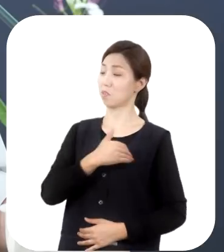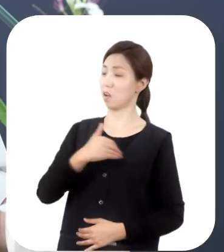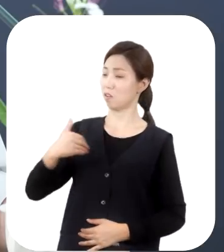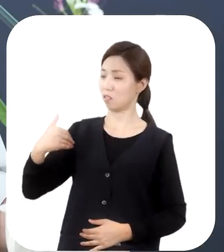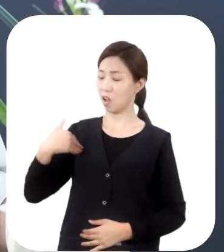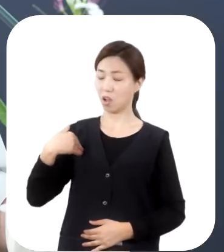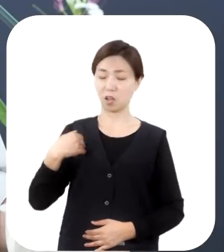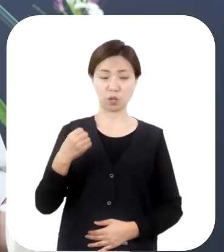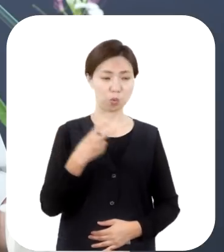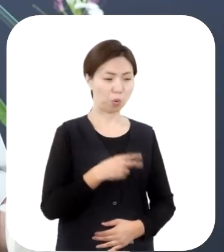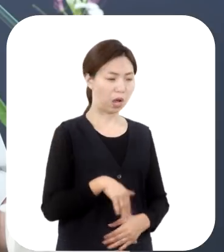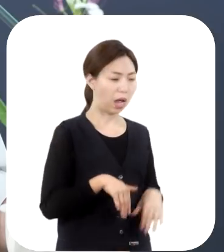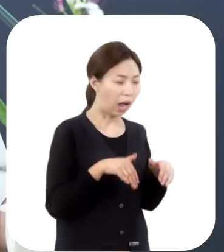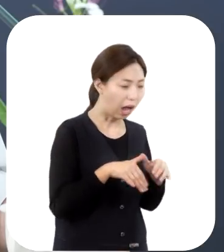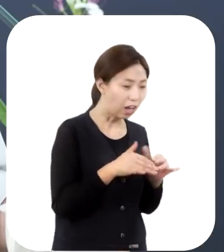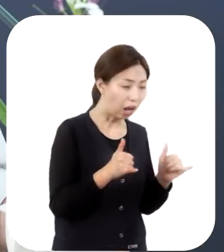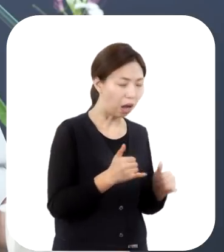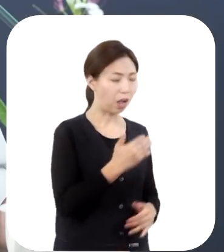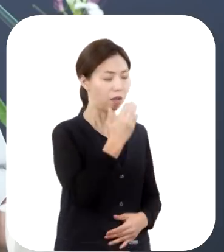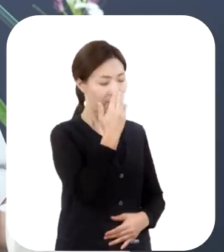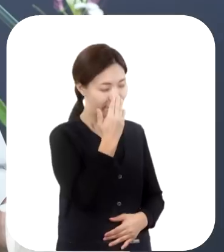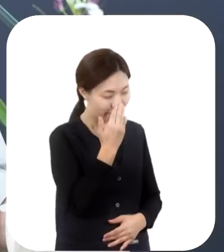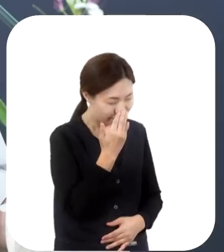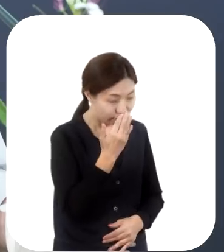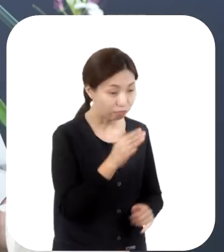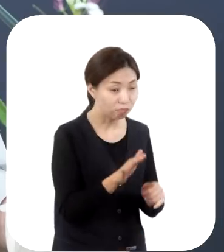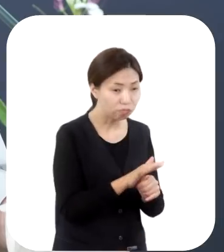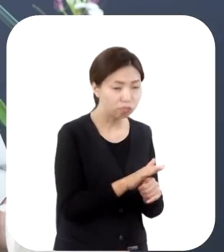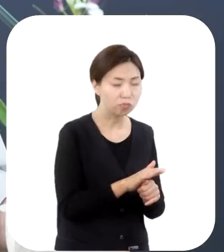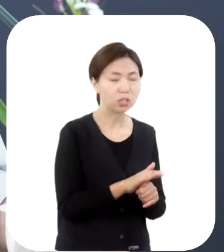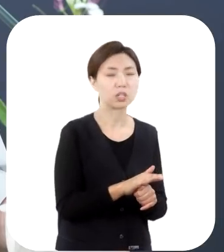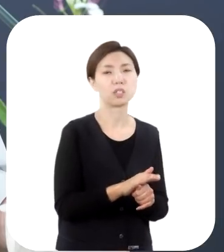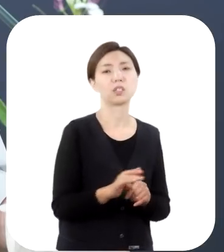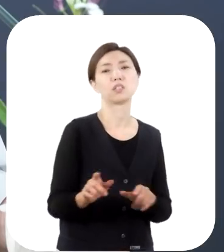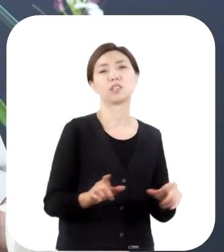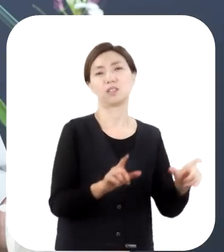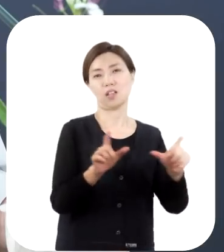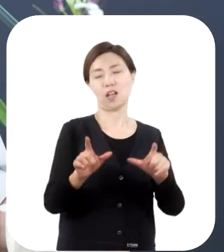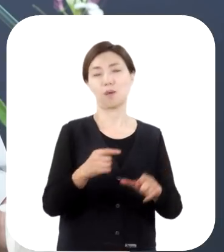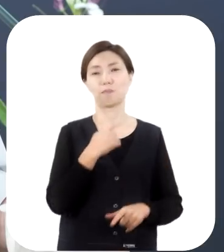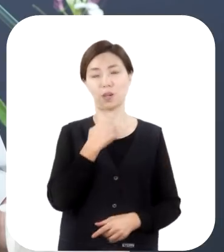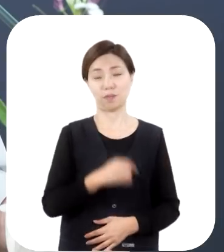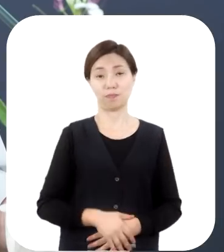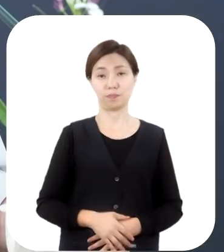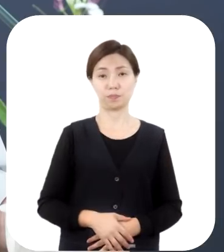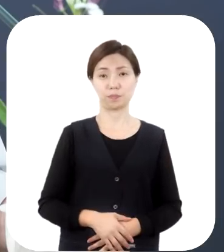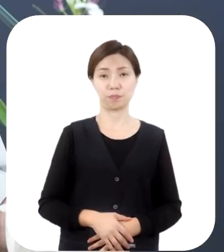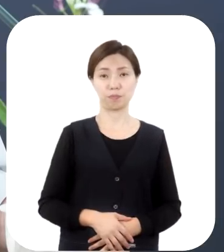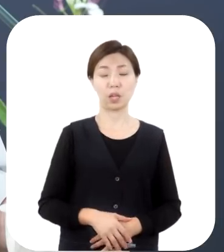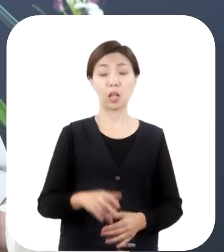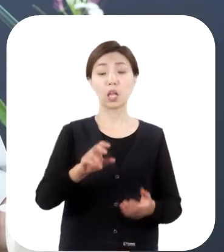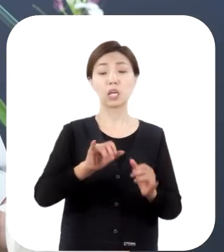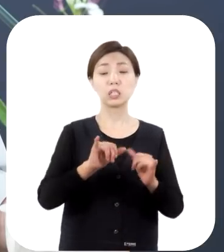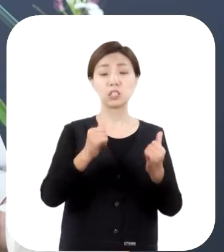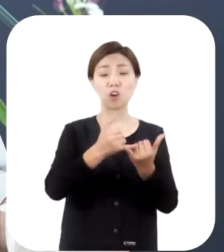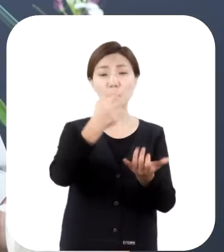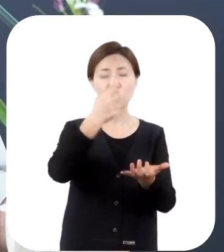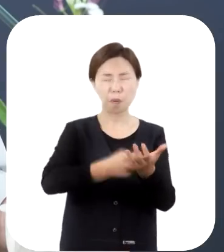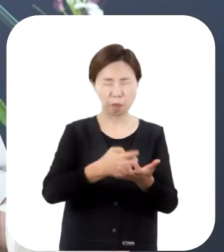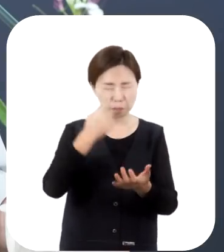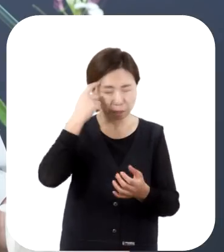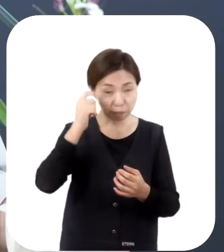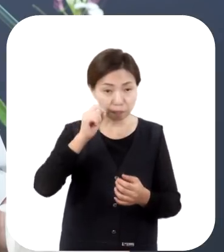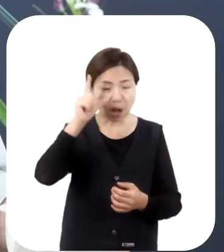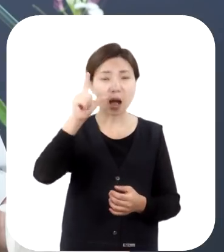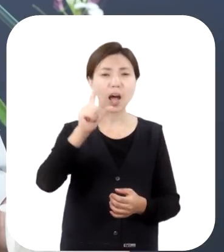겸손한 삶을 살아가셨다. 그렇기 때문에 연기법을 깨달음을 해서 고뇌가 사라졌다.